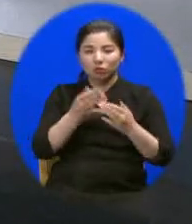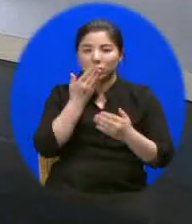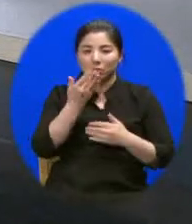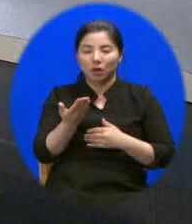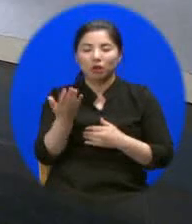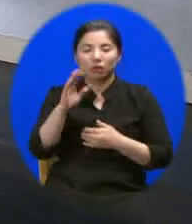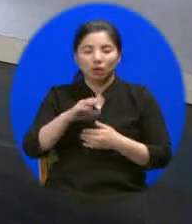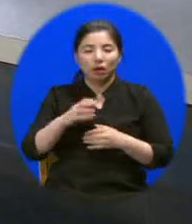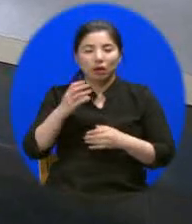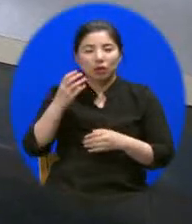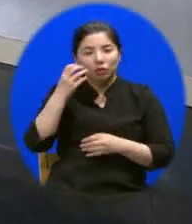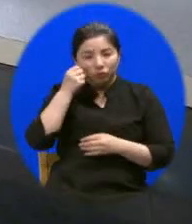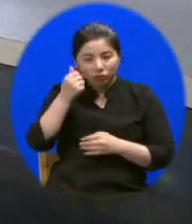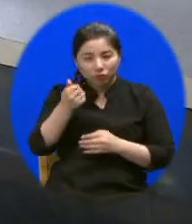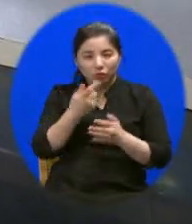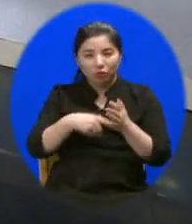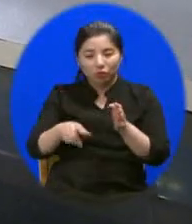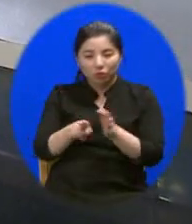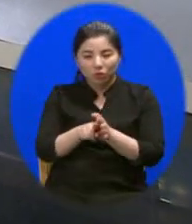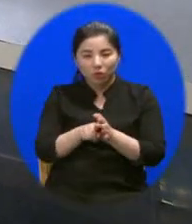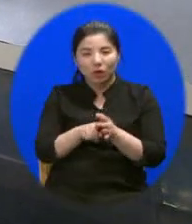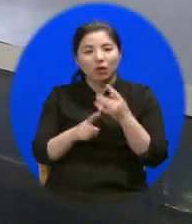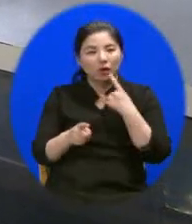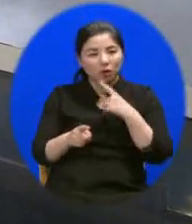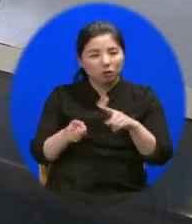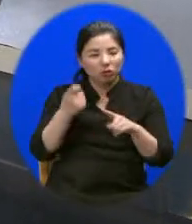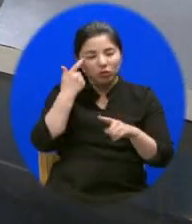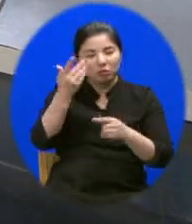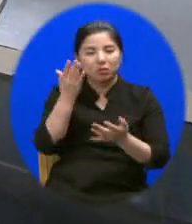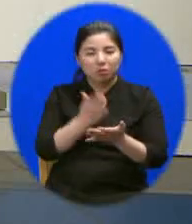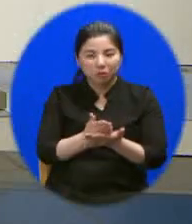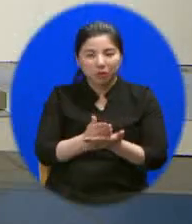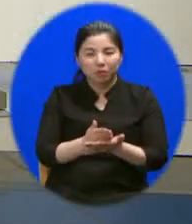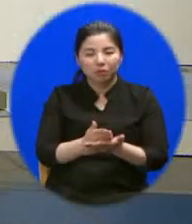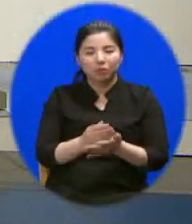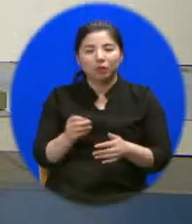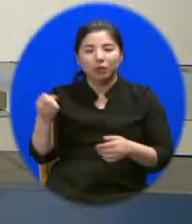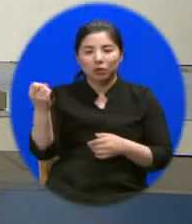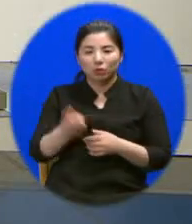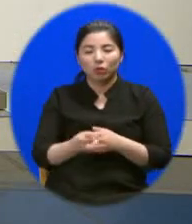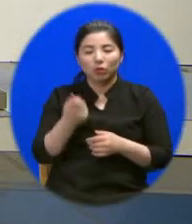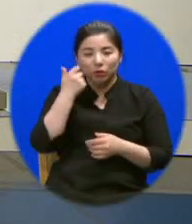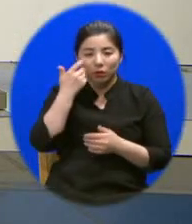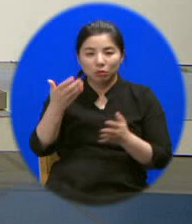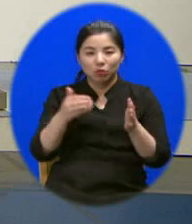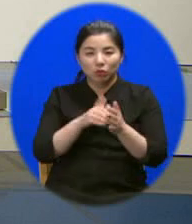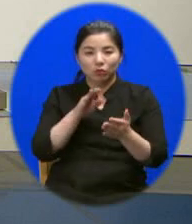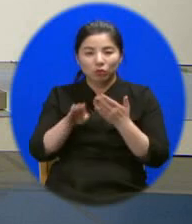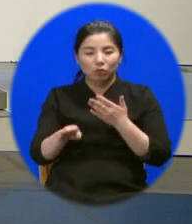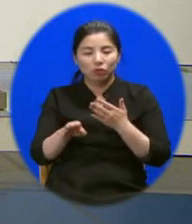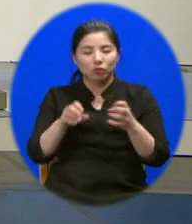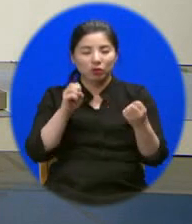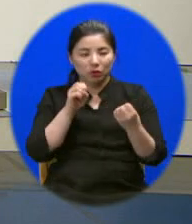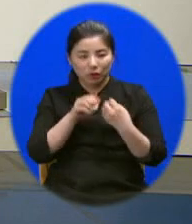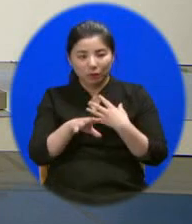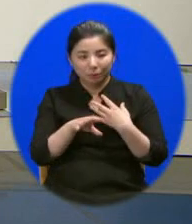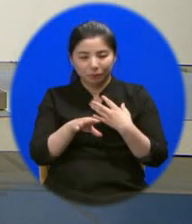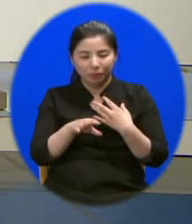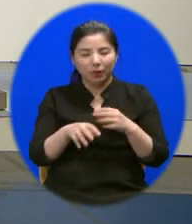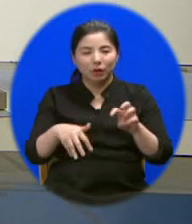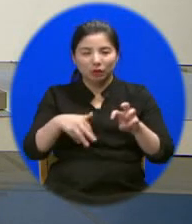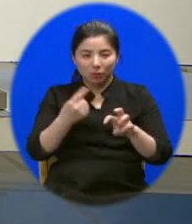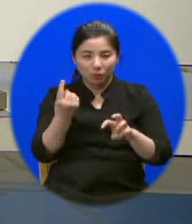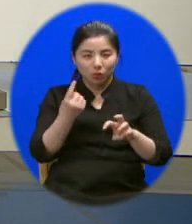진행을 위해서 가급적 질문과 답변은 1분을 넘지 않도록 해주시구요 또한 질문을 한 후에는 상대 후보에게 최소한